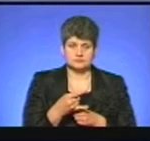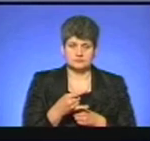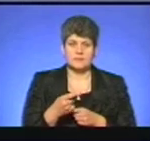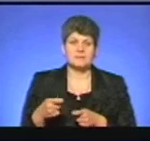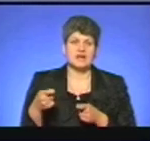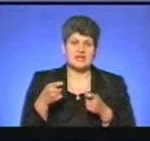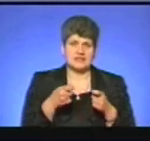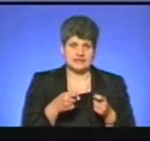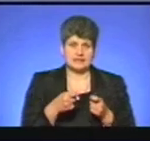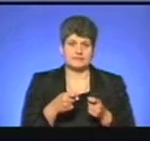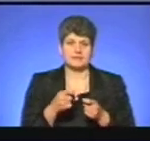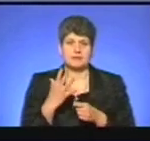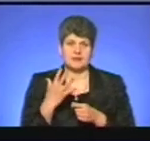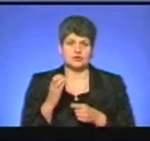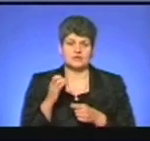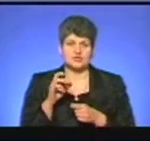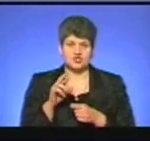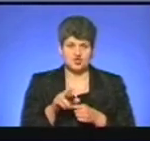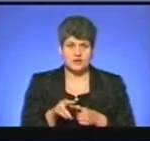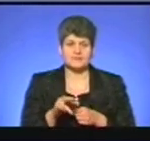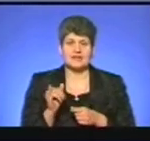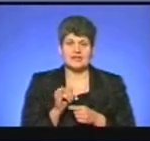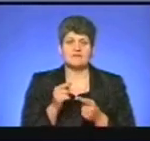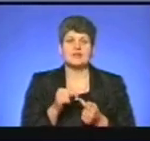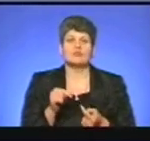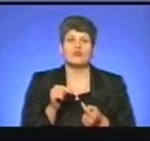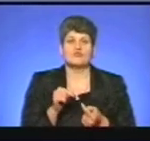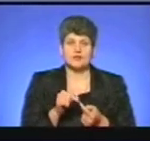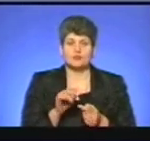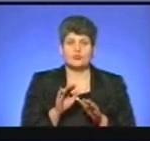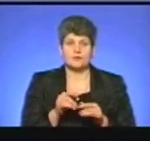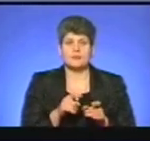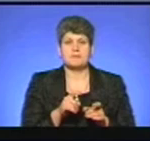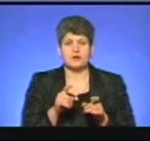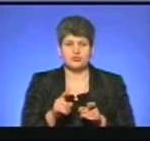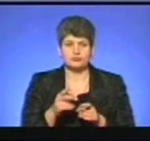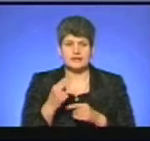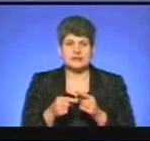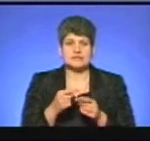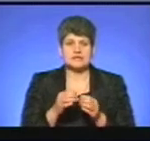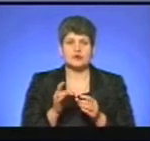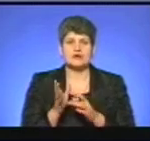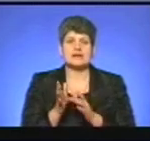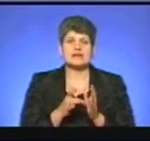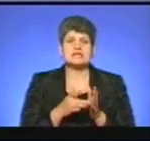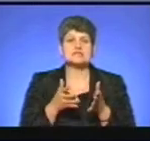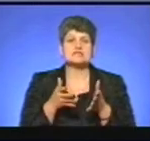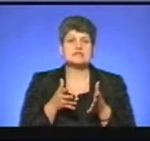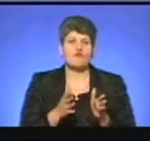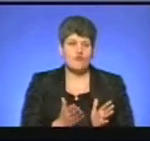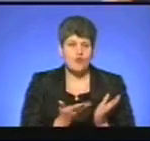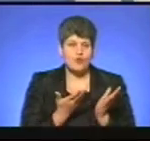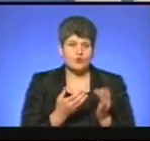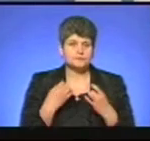січня запланований приїзд Coca-Cola Мобіля. І, відповідно, потім ми вже переходимо традиційно у Різдво, у вікенд різдвяний, де в